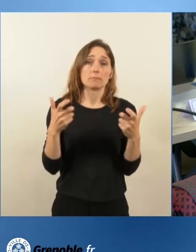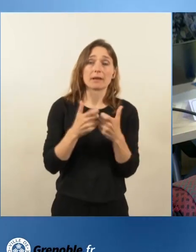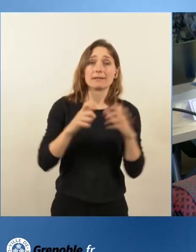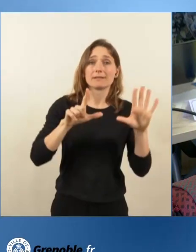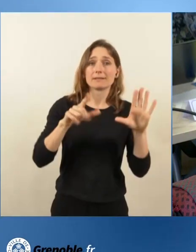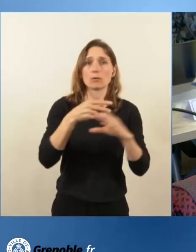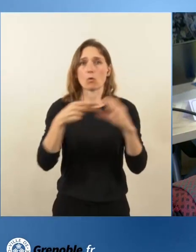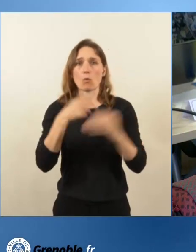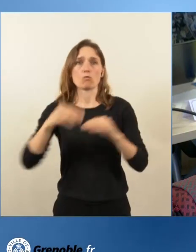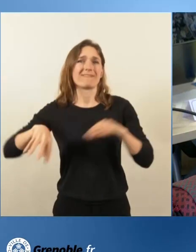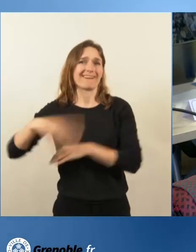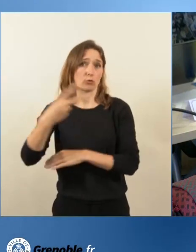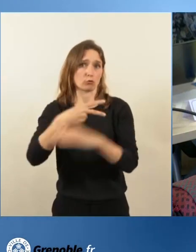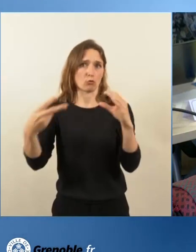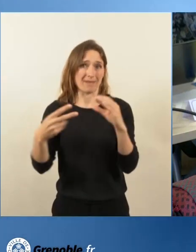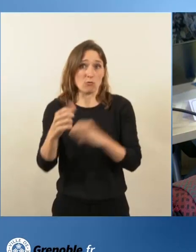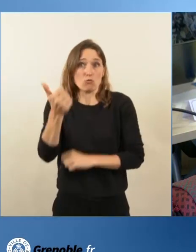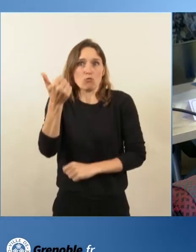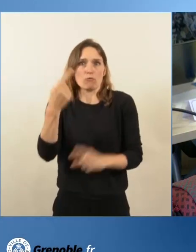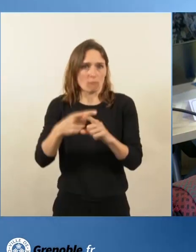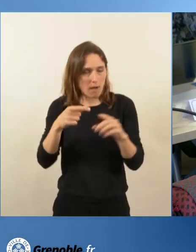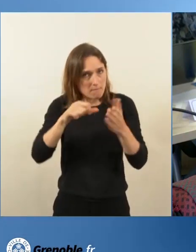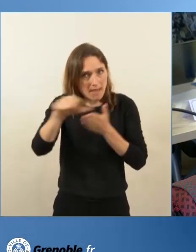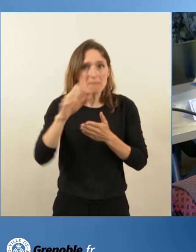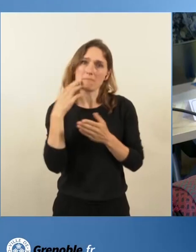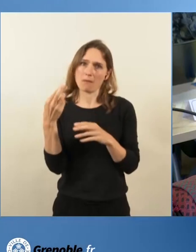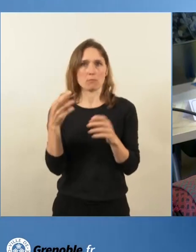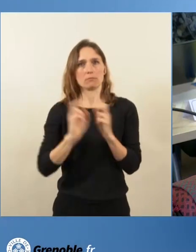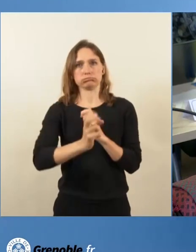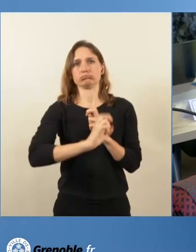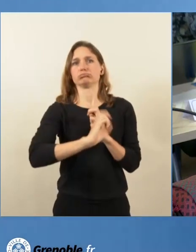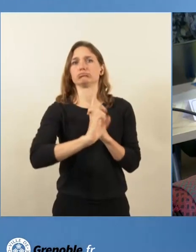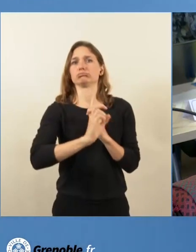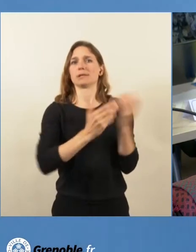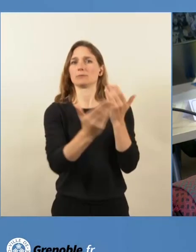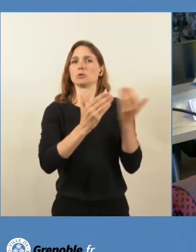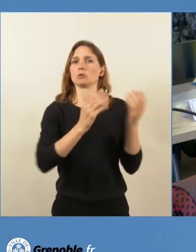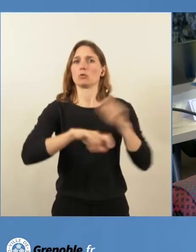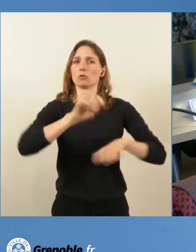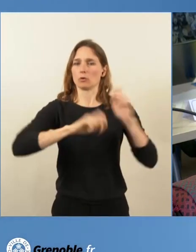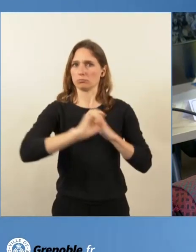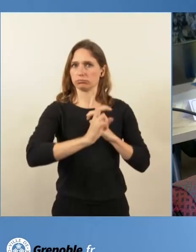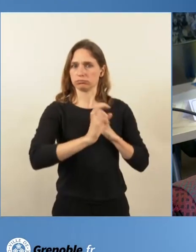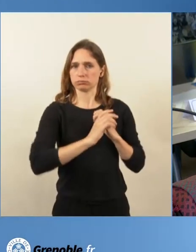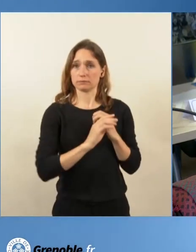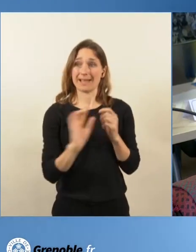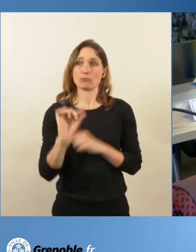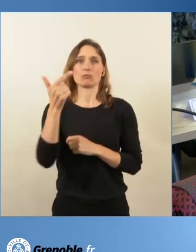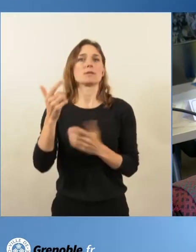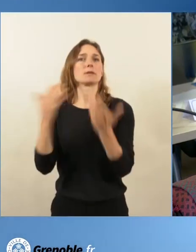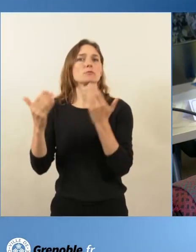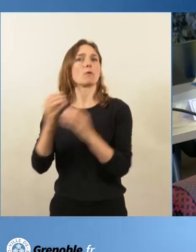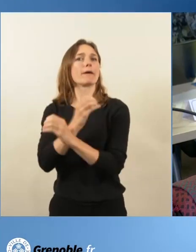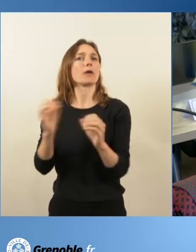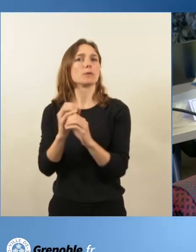14 euros mais on ne payera qu'une seule fois même si on revient plein de fois vers l'exposition temporaire et l'autre exposition est gratuite ce qui signifie que